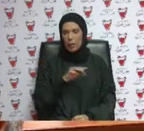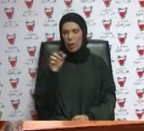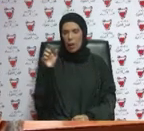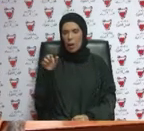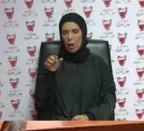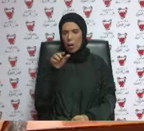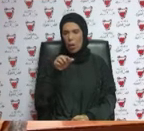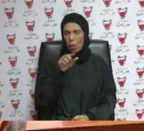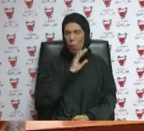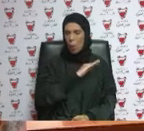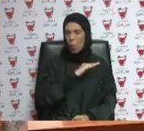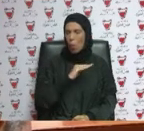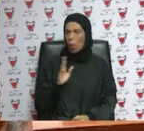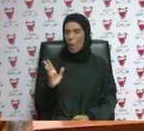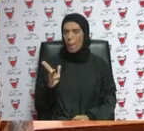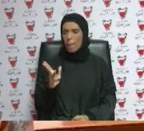هذا